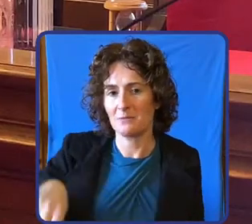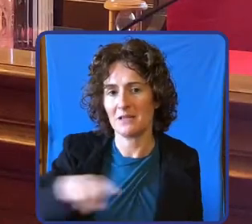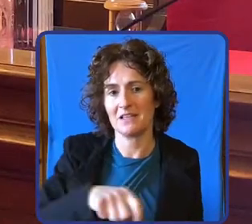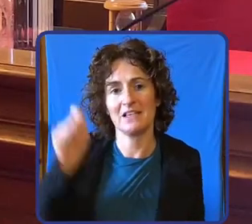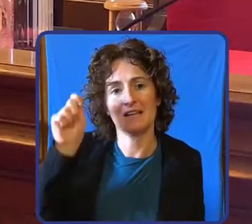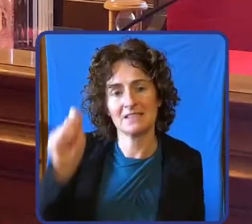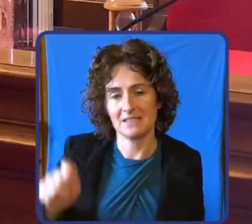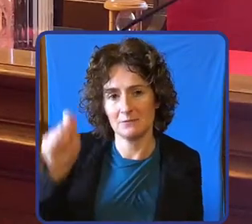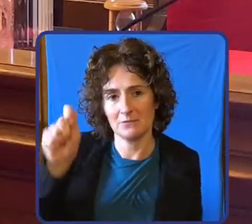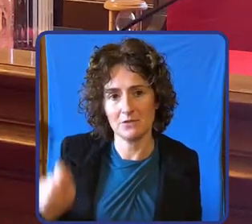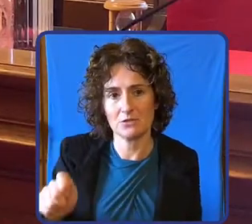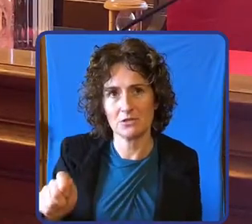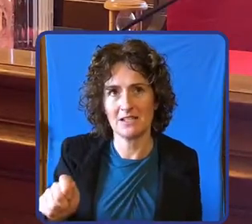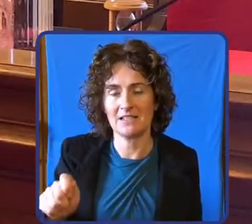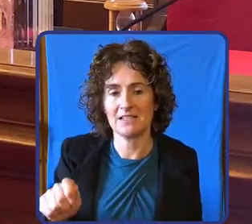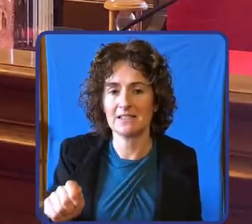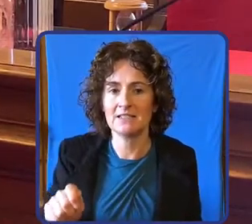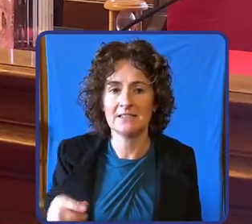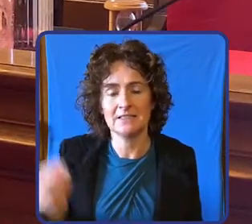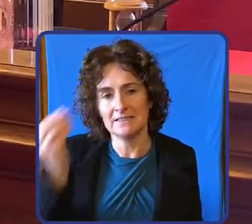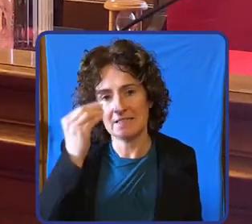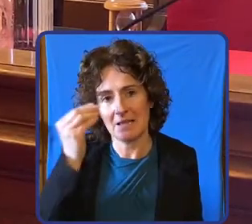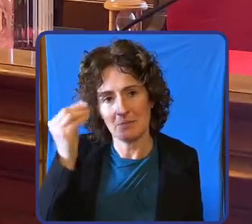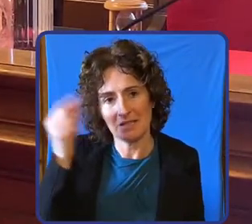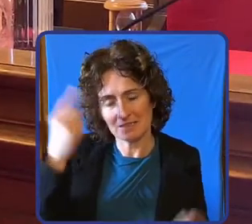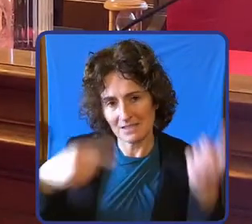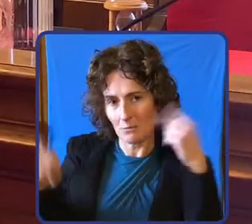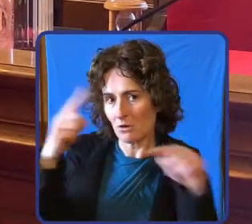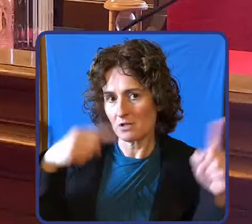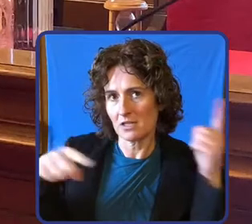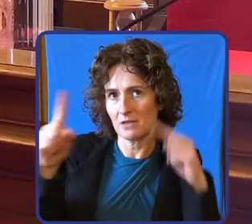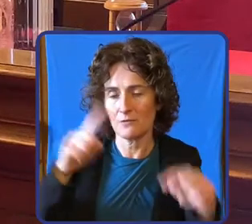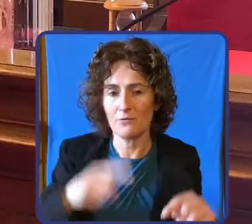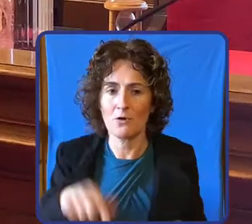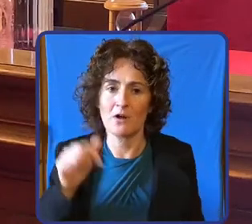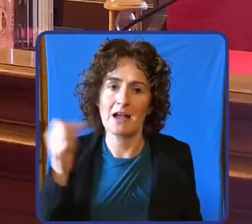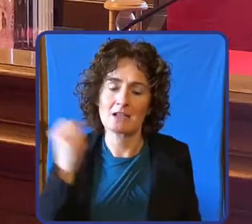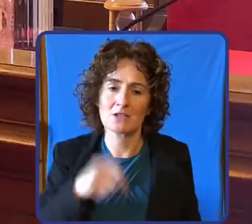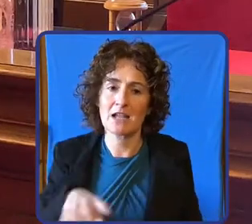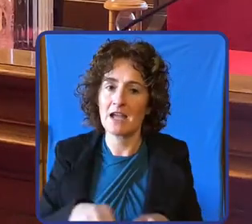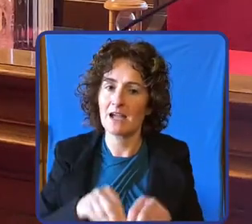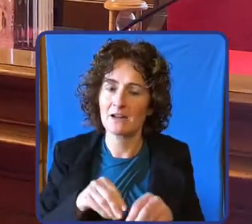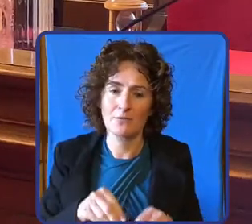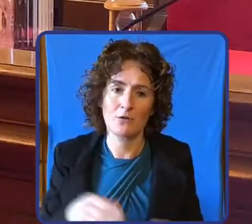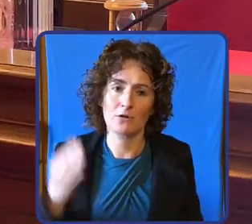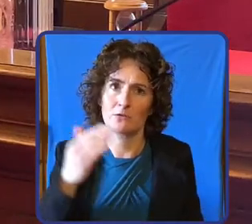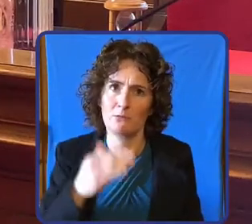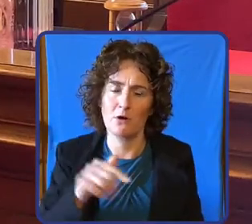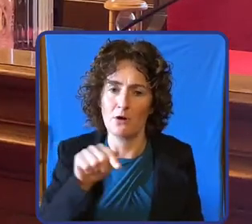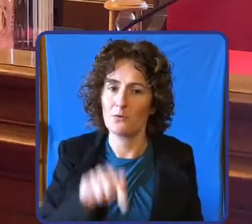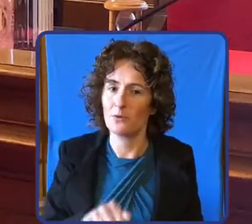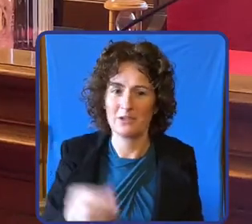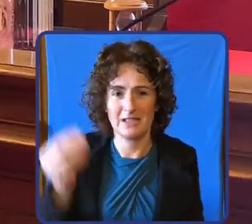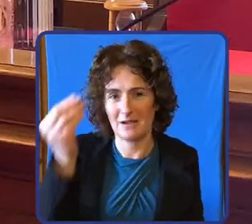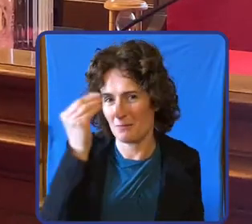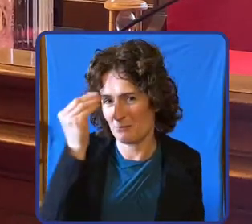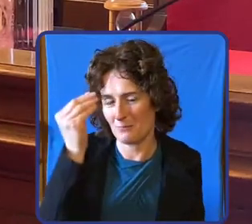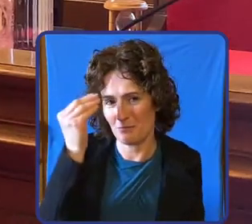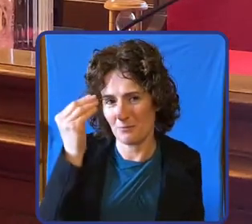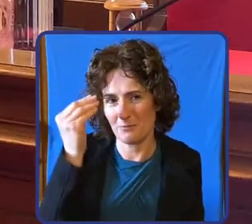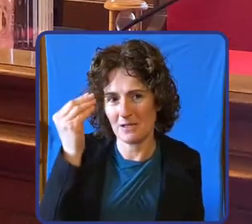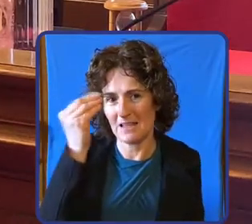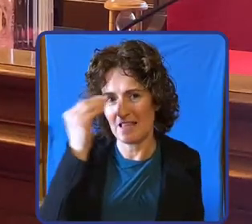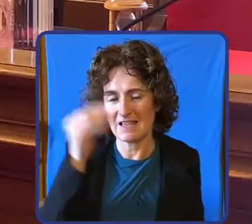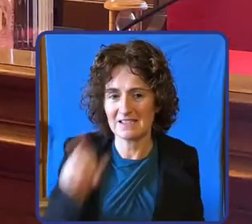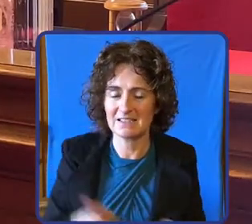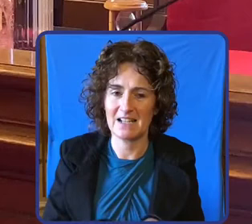Nem értem, hogy ebben mi a kifogás, de én elfogadom, hogyha ön úgy dönt, hogy nem ért ezzel egyet. Rendben van, ez az ön döntése. De ne bírálja